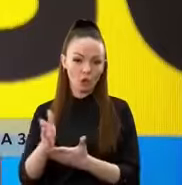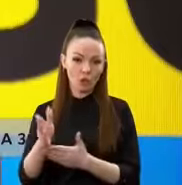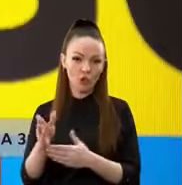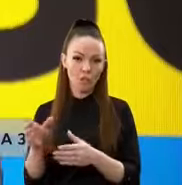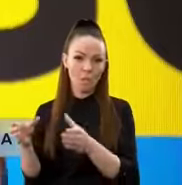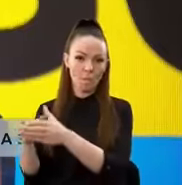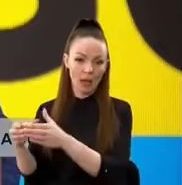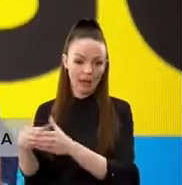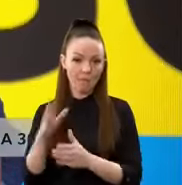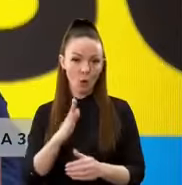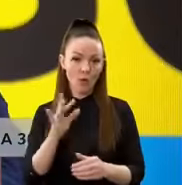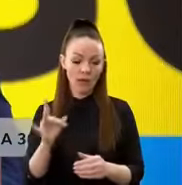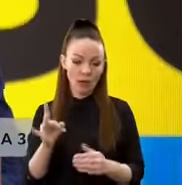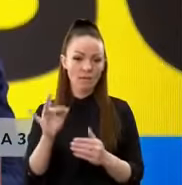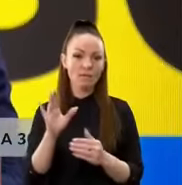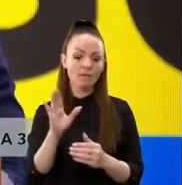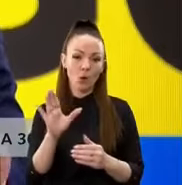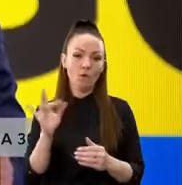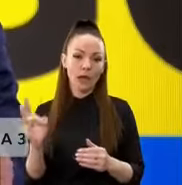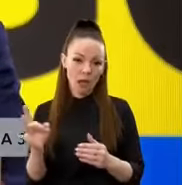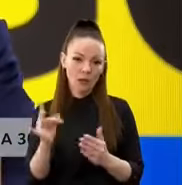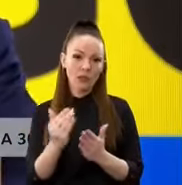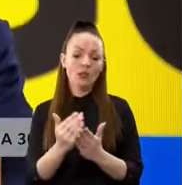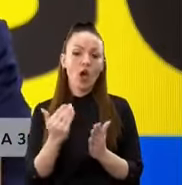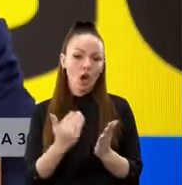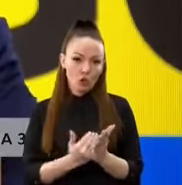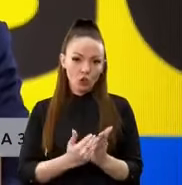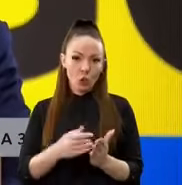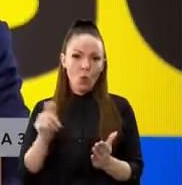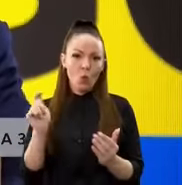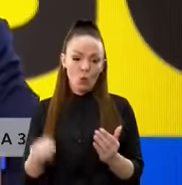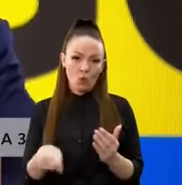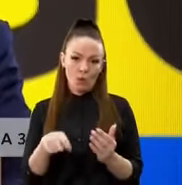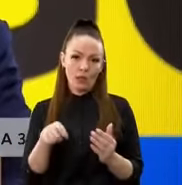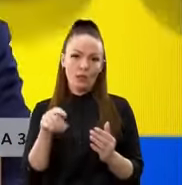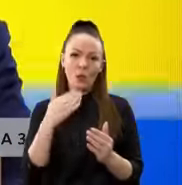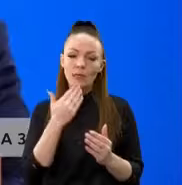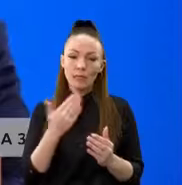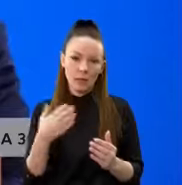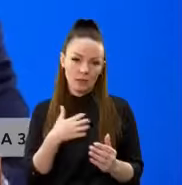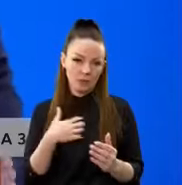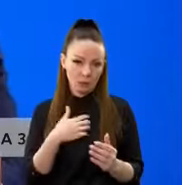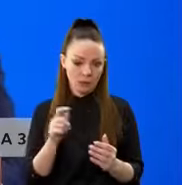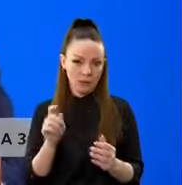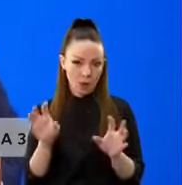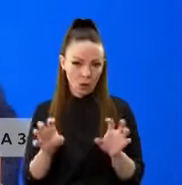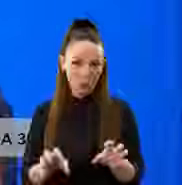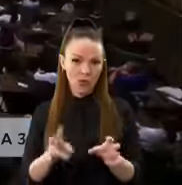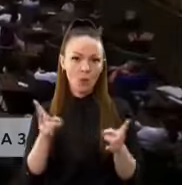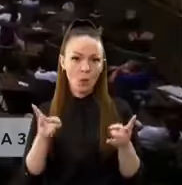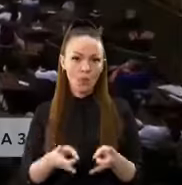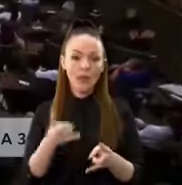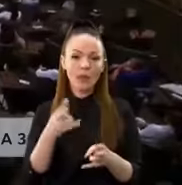Верховна Рада нарешті ухвалила останні ключові закони, необхідні для повноцінного